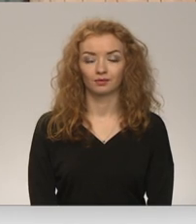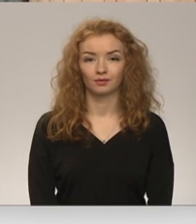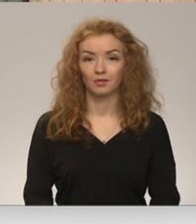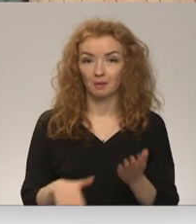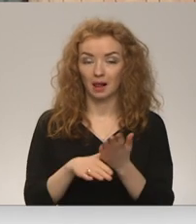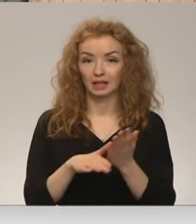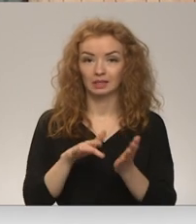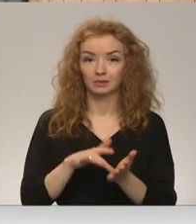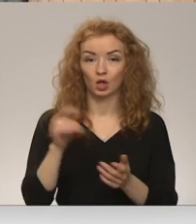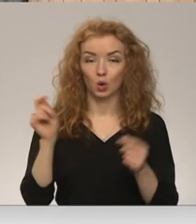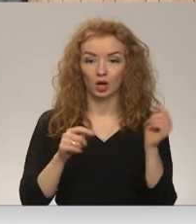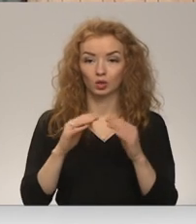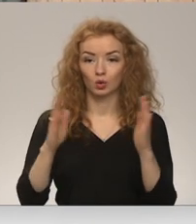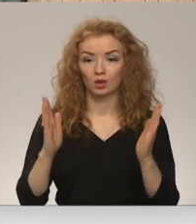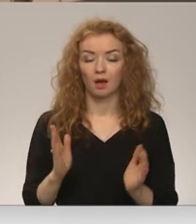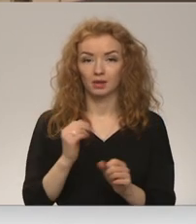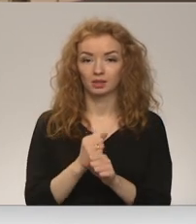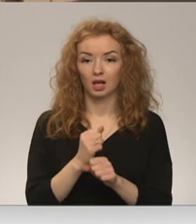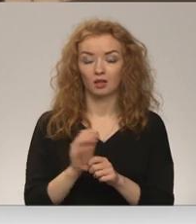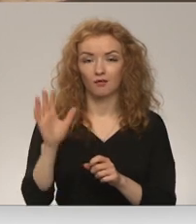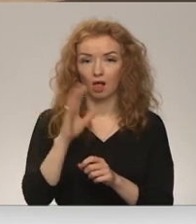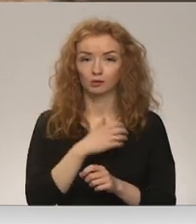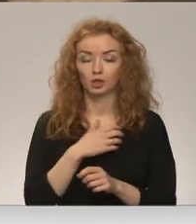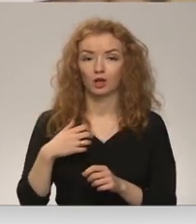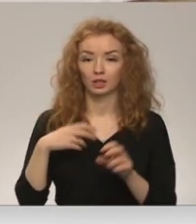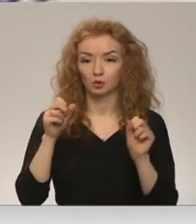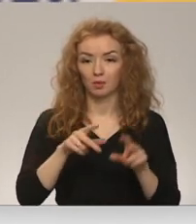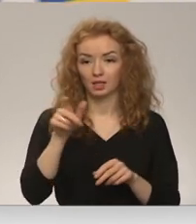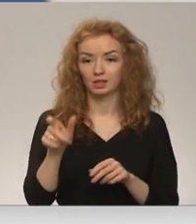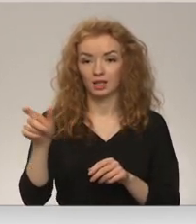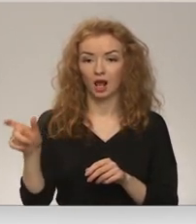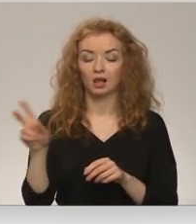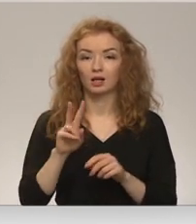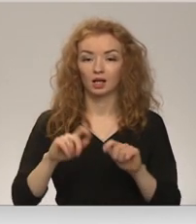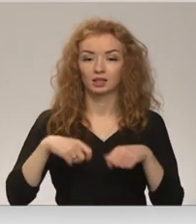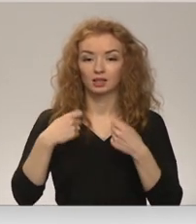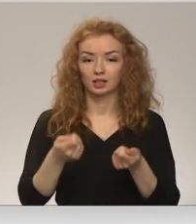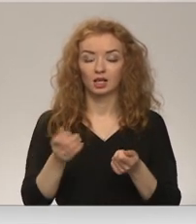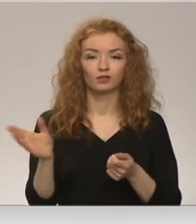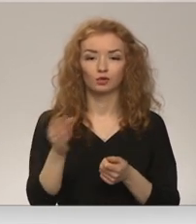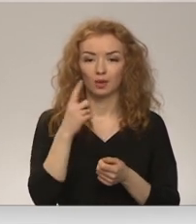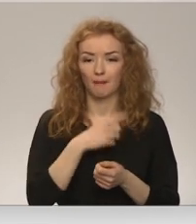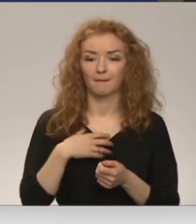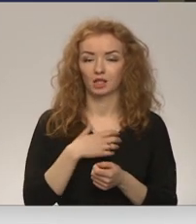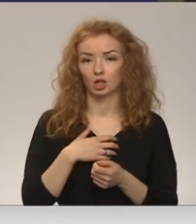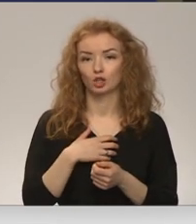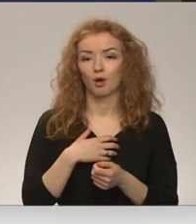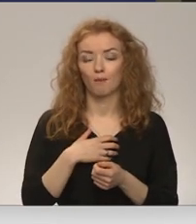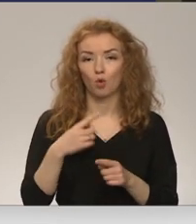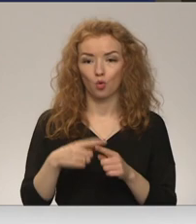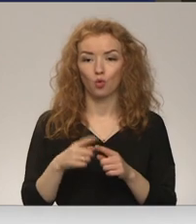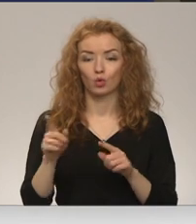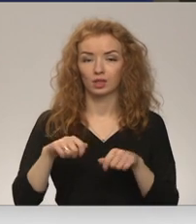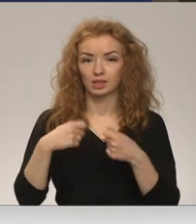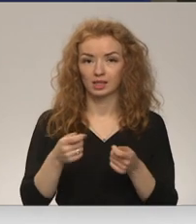Palīdzības centrā Kongresu namā strādās vairāki valsts un pašvaldību speciālisti, kuri vienu vietu sniegs visu nepieciešamo palīdzību. Atbalsta centrā